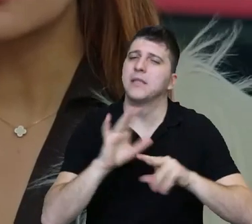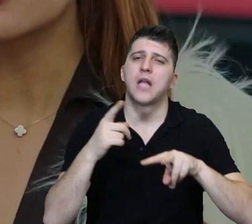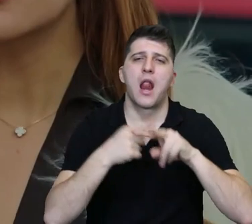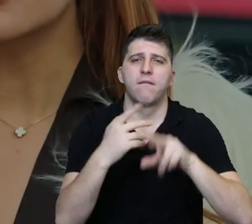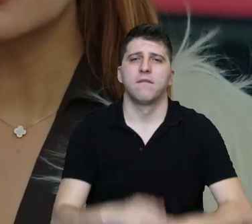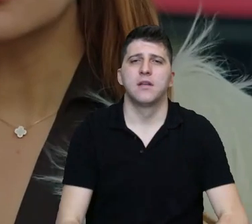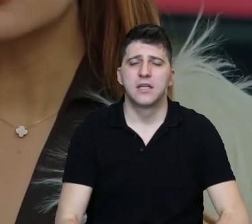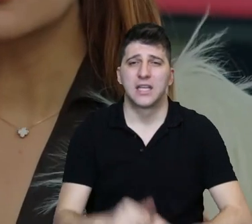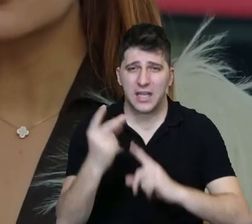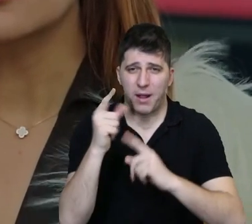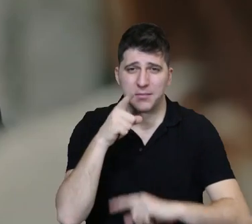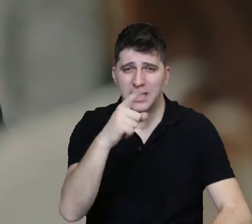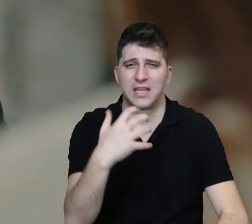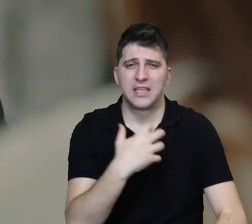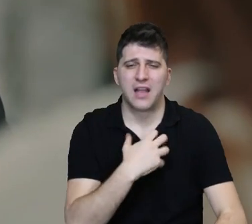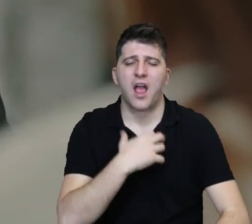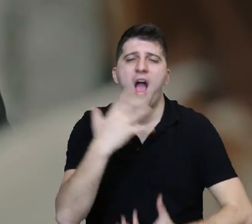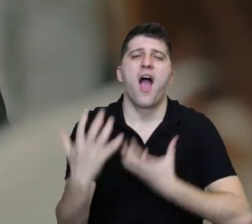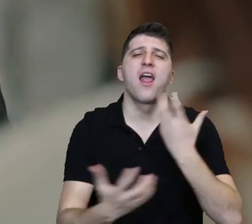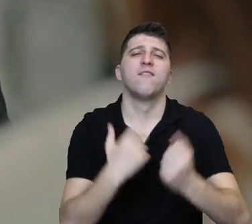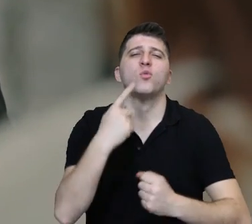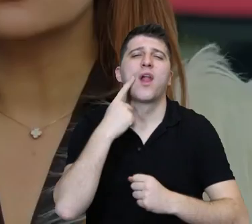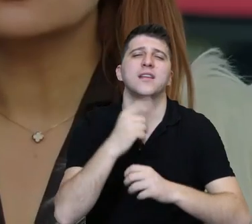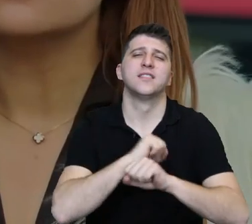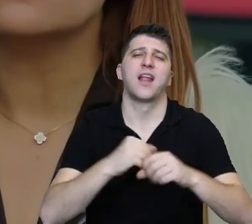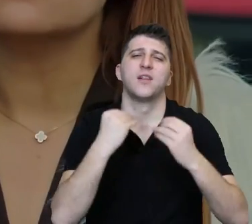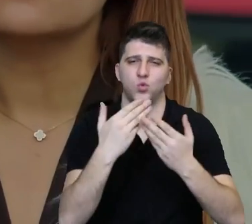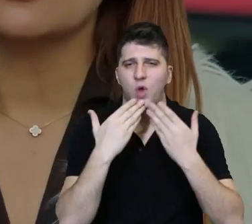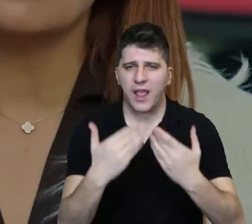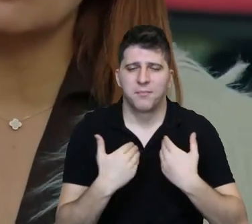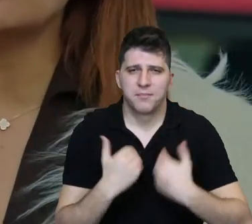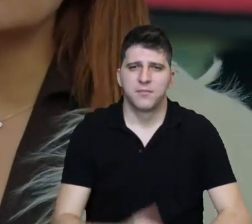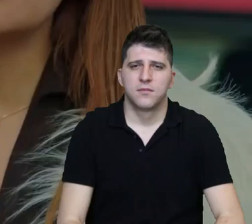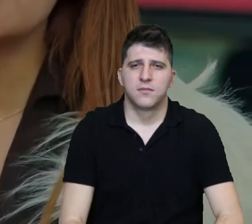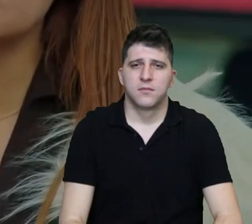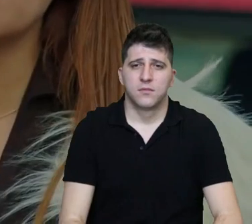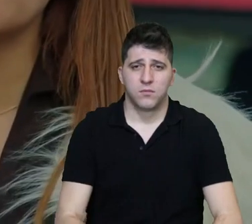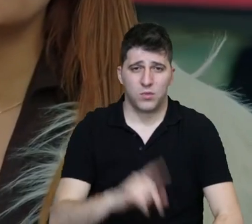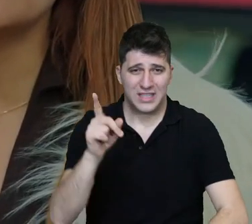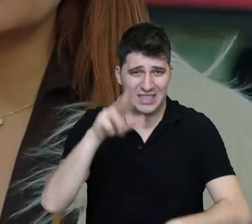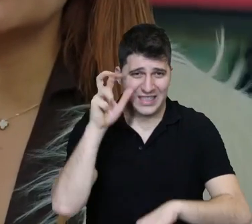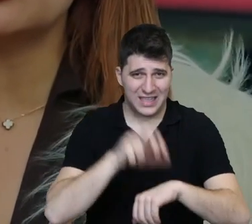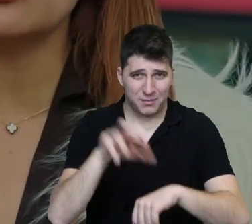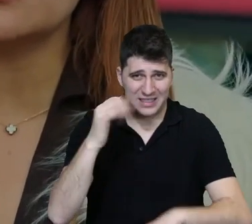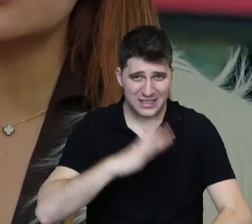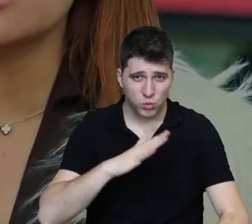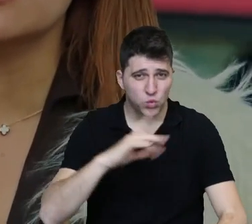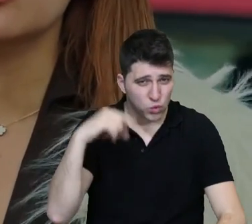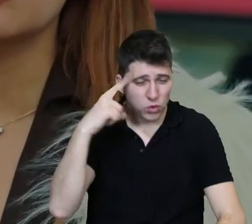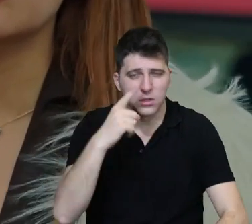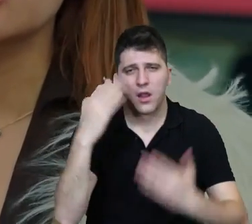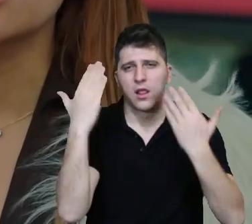İbrahim'in seni kendi ateşine çekeceğini söylemiştim. ondan intikam almayı isteyeceğimi